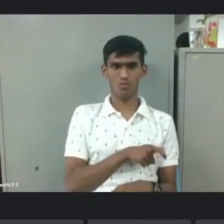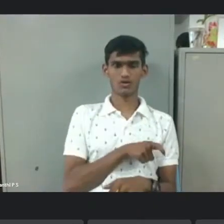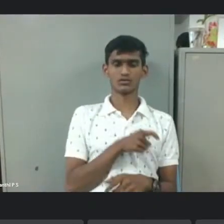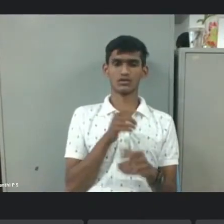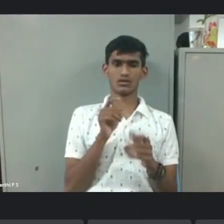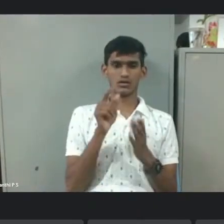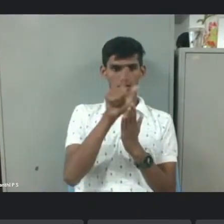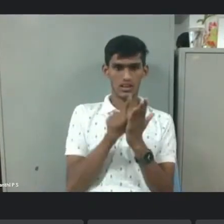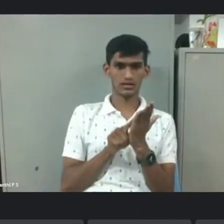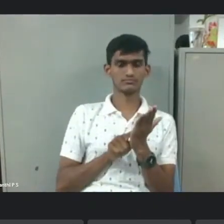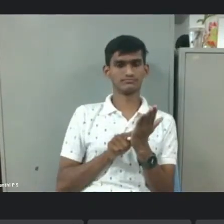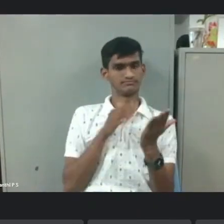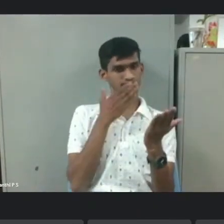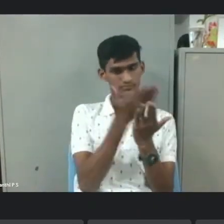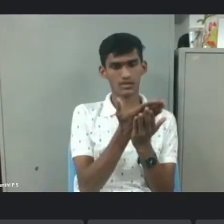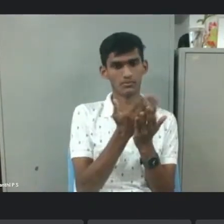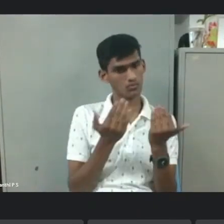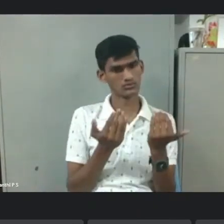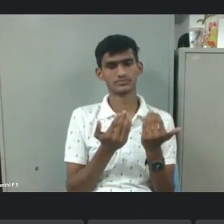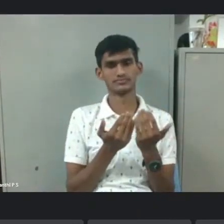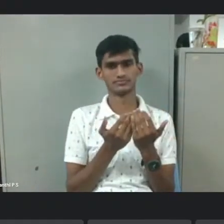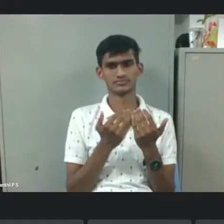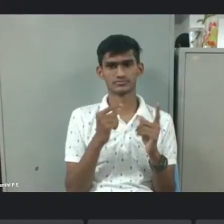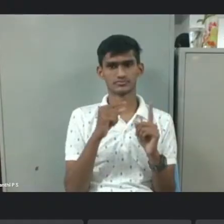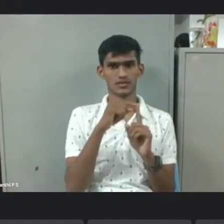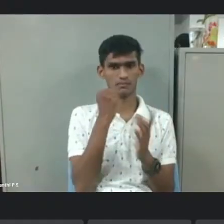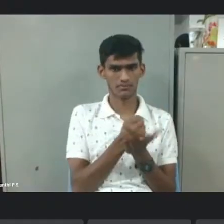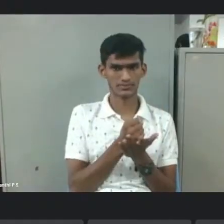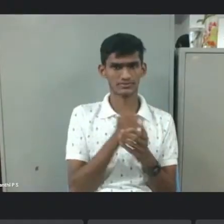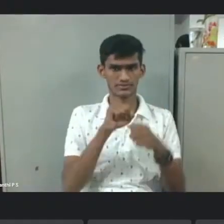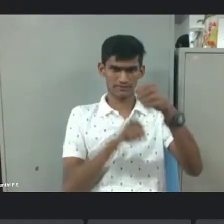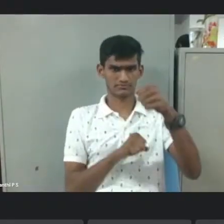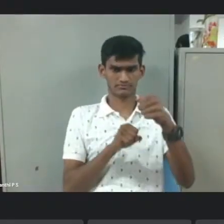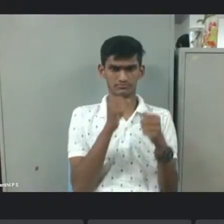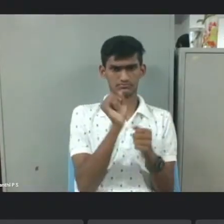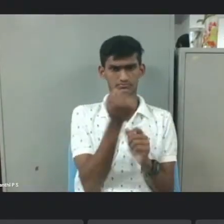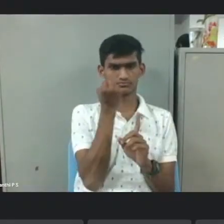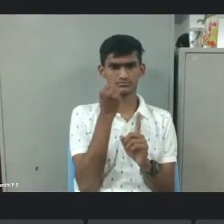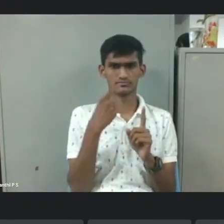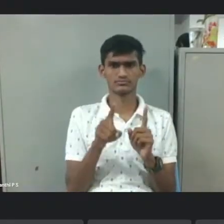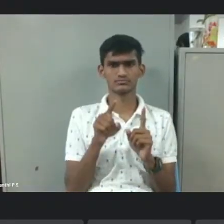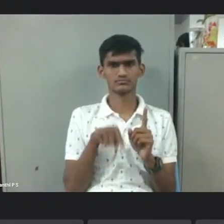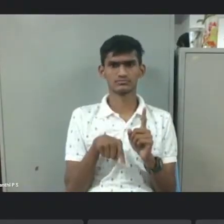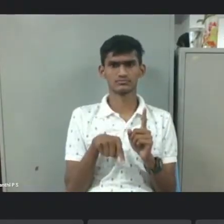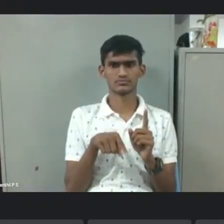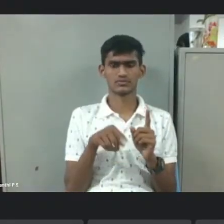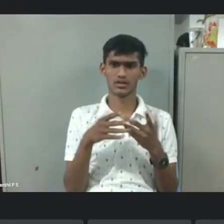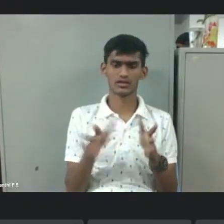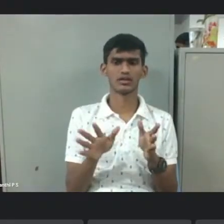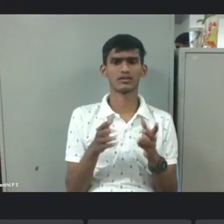എഴുത്തിലൂടെ കൊടുക്കാവുന്നതാണ്. പെർമനന്റ് സർട്ടിഫിക്കറ്റ് കിട്ടിയിട്ടുണ്ടെങ്കിൽ കൂടിയും ഇപ്പോൾ എൻ്റെ അവസ്ഥയിൽ മാറ്റം സംഭവിച്ചിട്ടുണ്ട്, അപ്പൊ ഒന്നുകൂടി സർട്ടിഫൈ